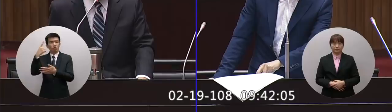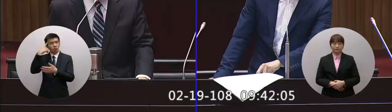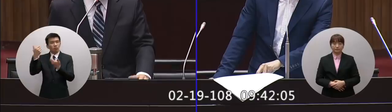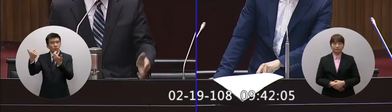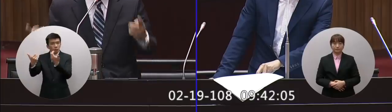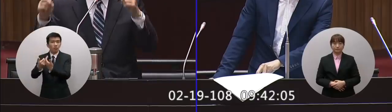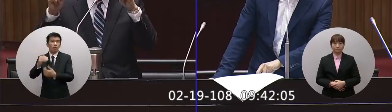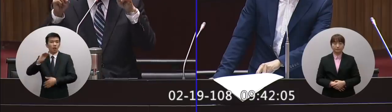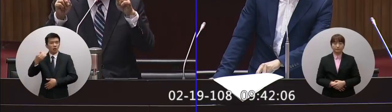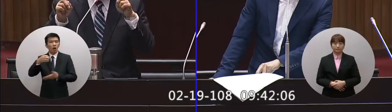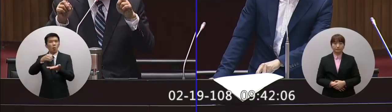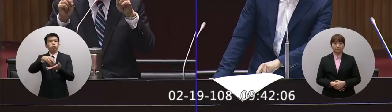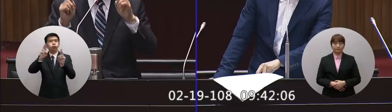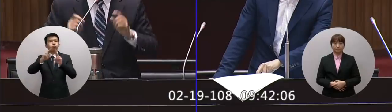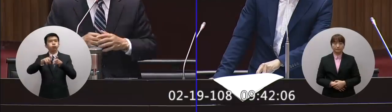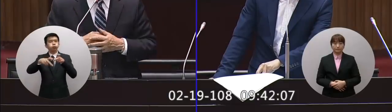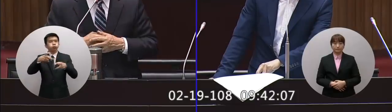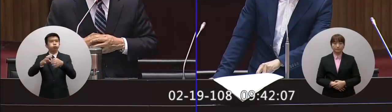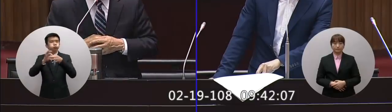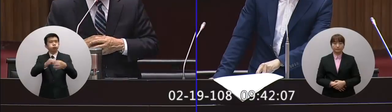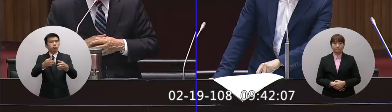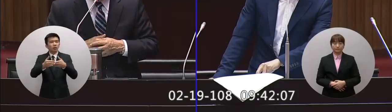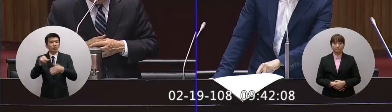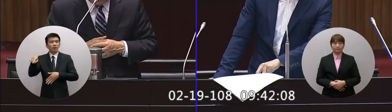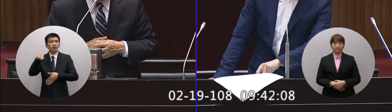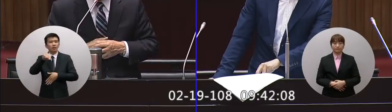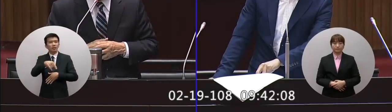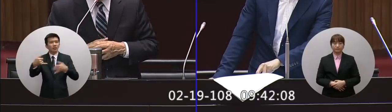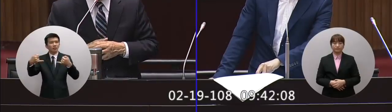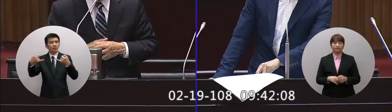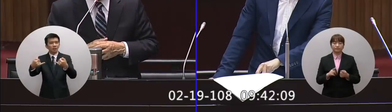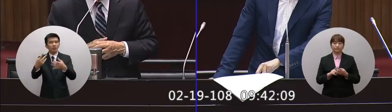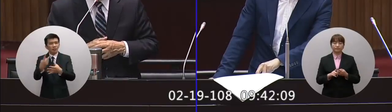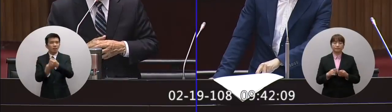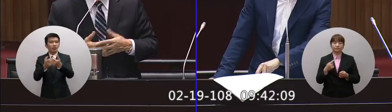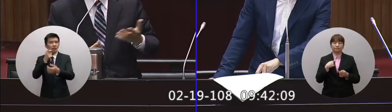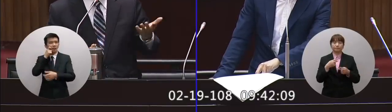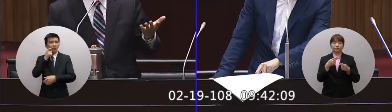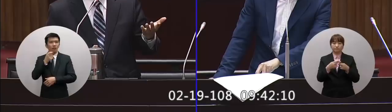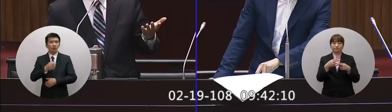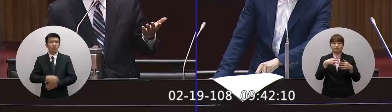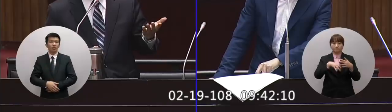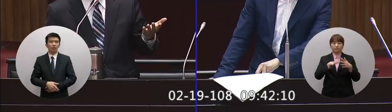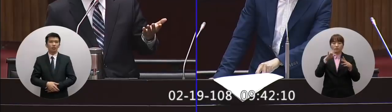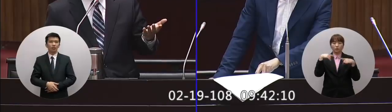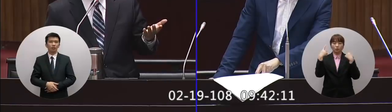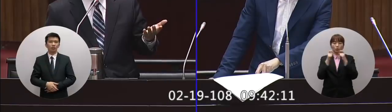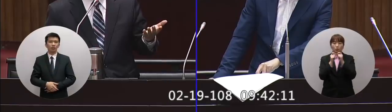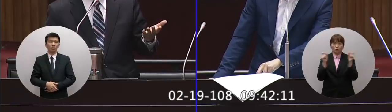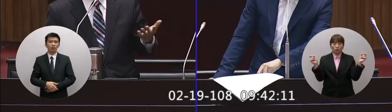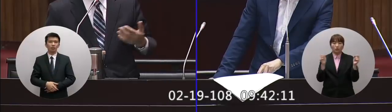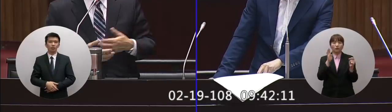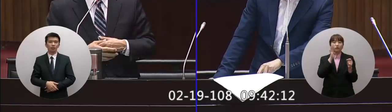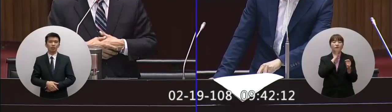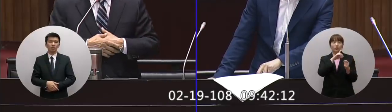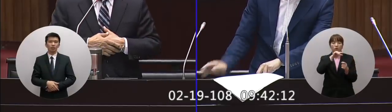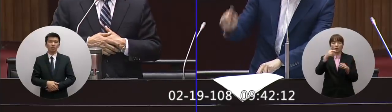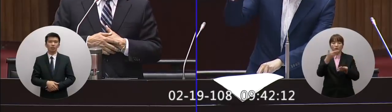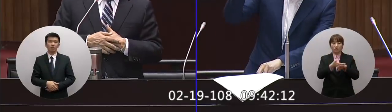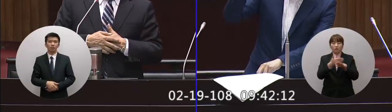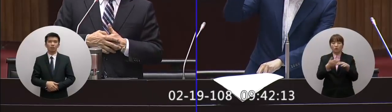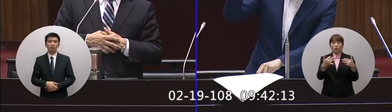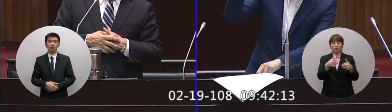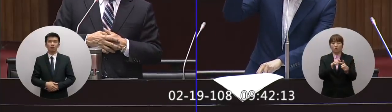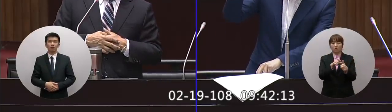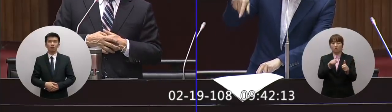能发电，这是不能并容的两个情形吧？ 我相信这里面有长期我们核废处理问题，因为中